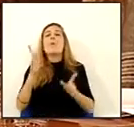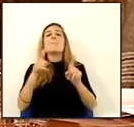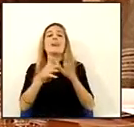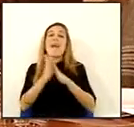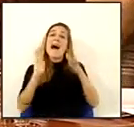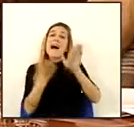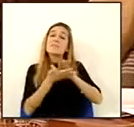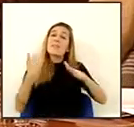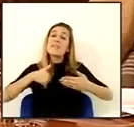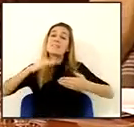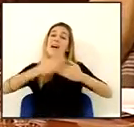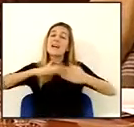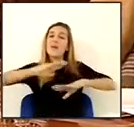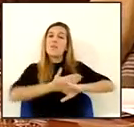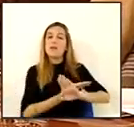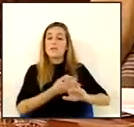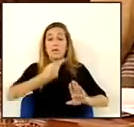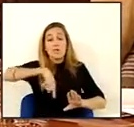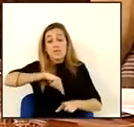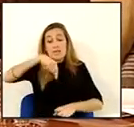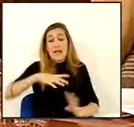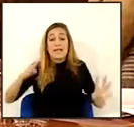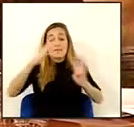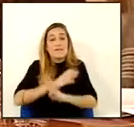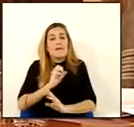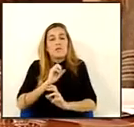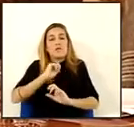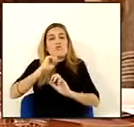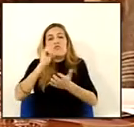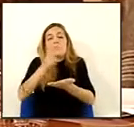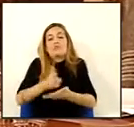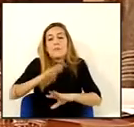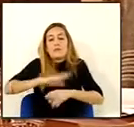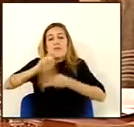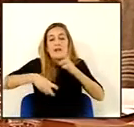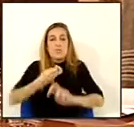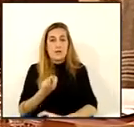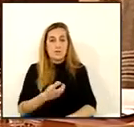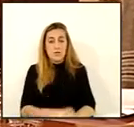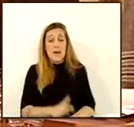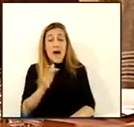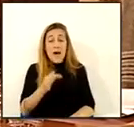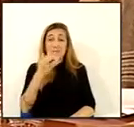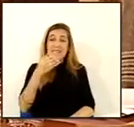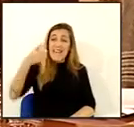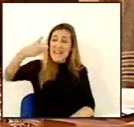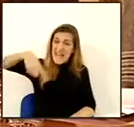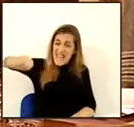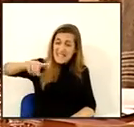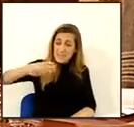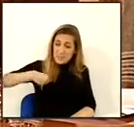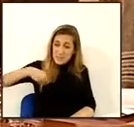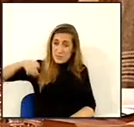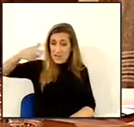i que nosaltres ja no apostàvem en aquest mandat per fer aquesta remodelació, més encara quan ells mateixos ara estan